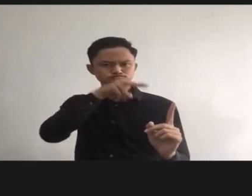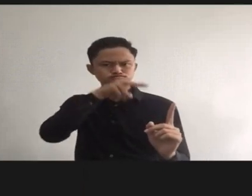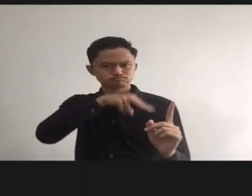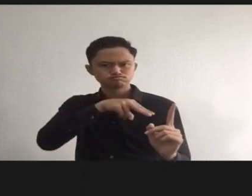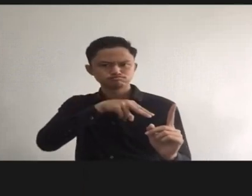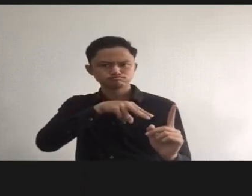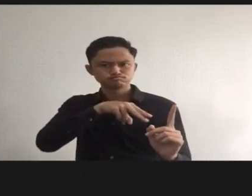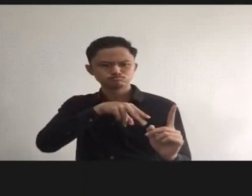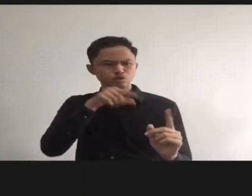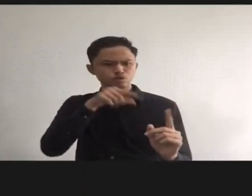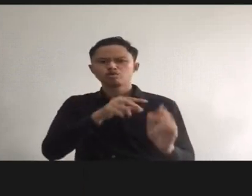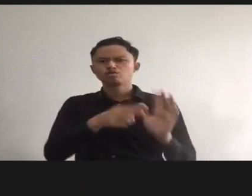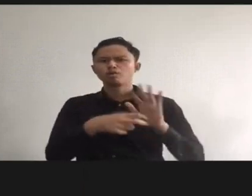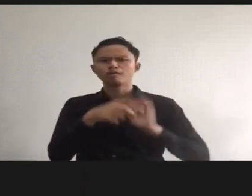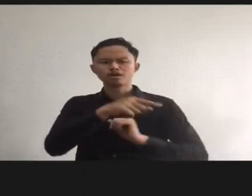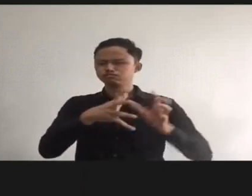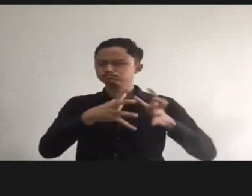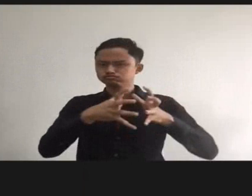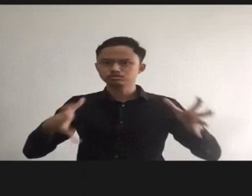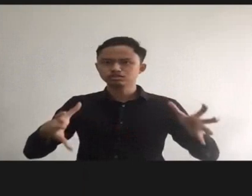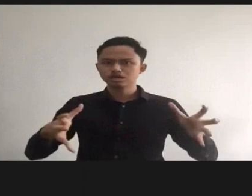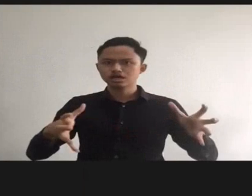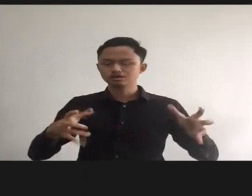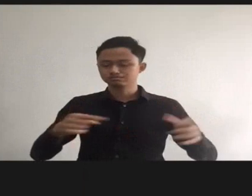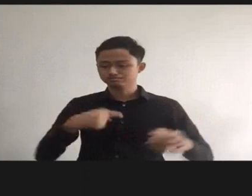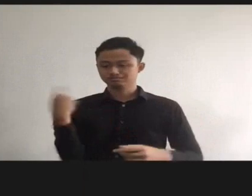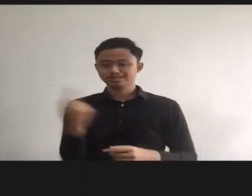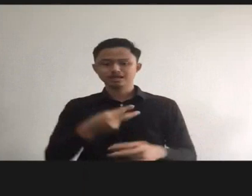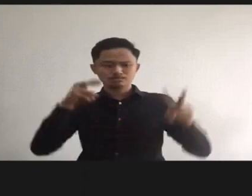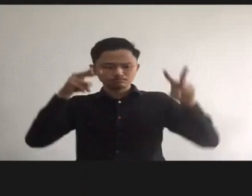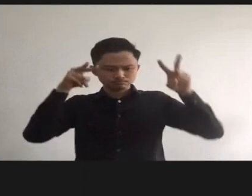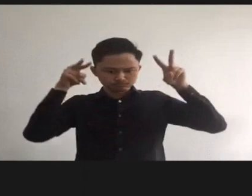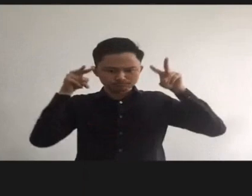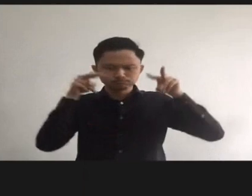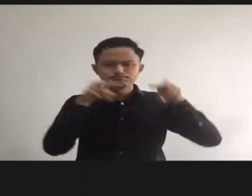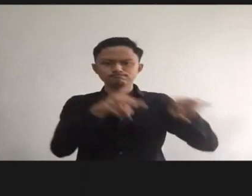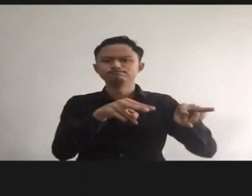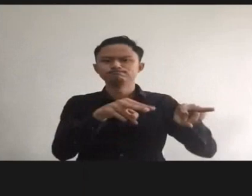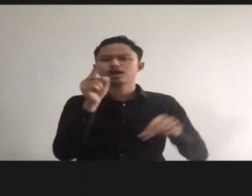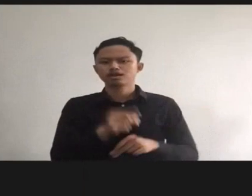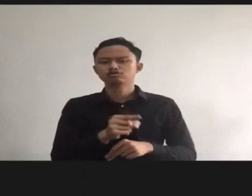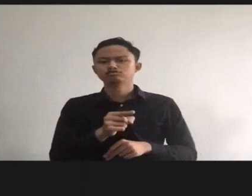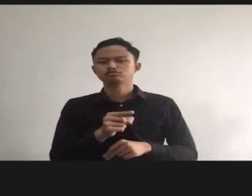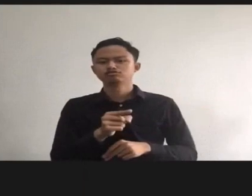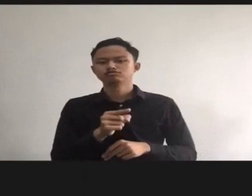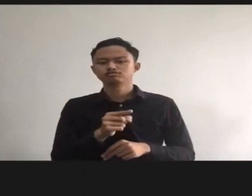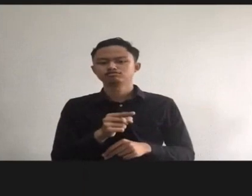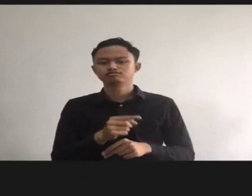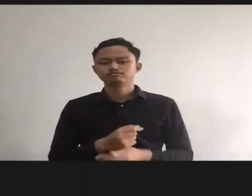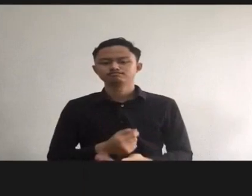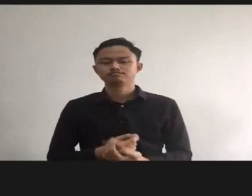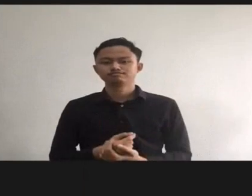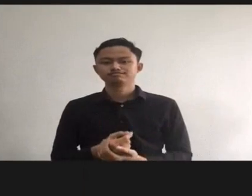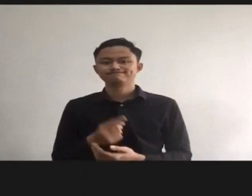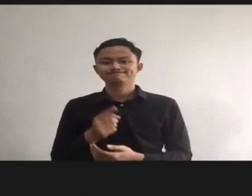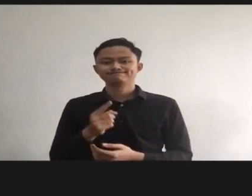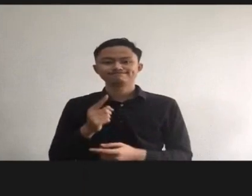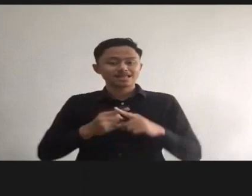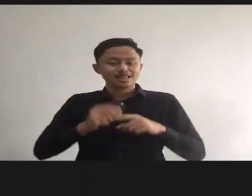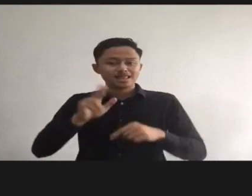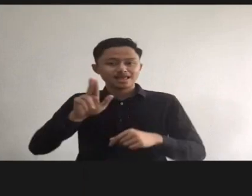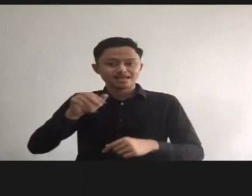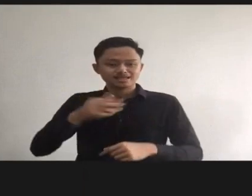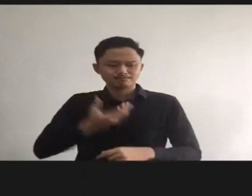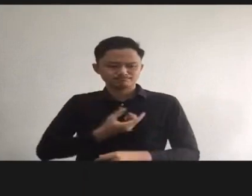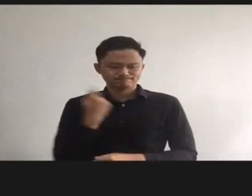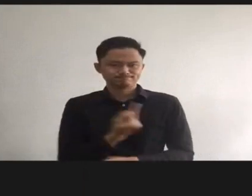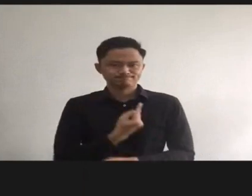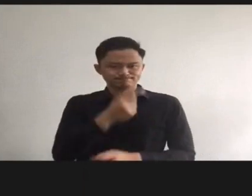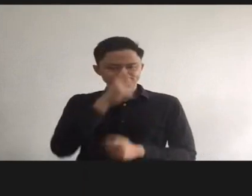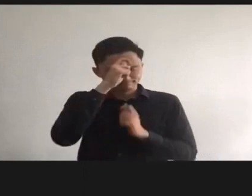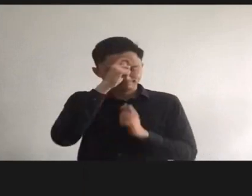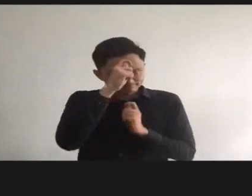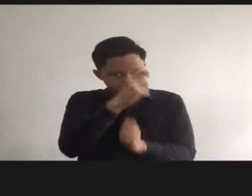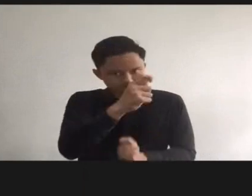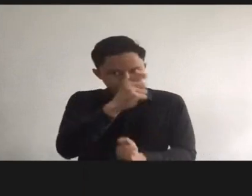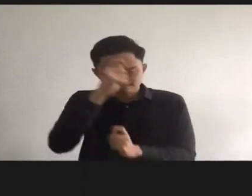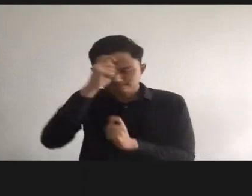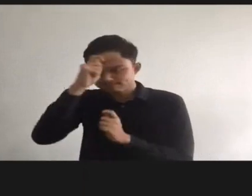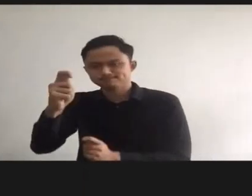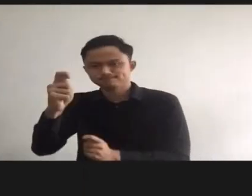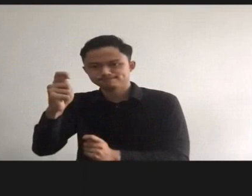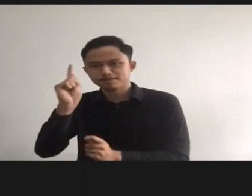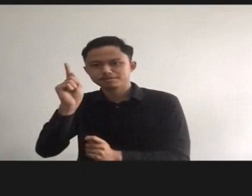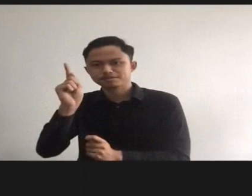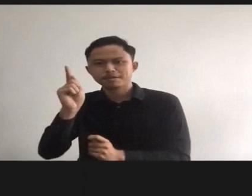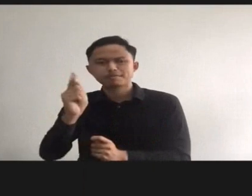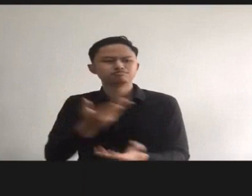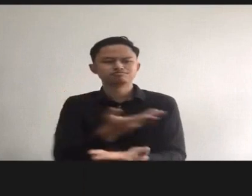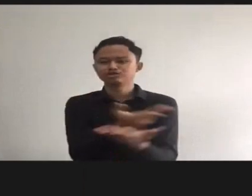khusus untuk kita semua. Dan kami sekali lagi menyampaikan apresiasi atas dukungan dari